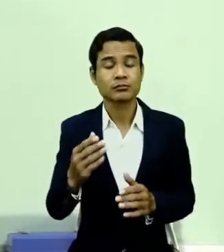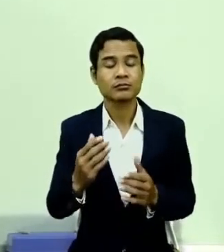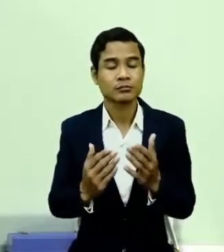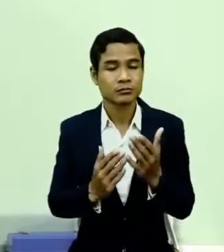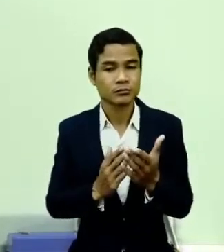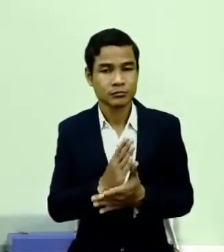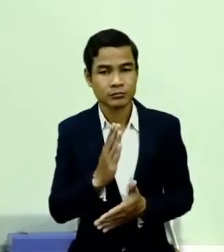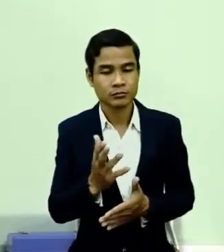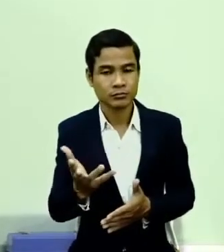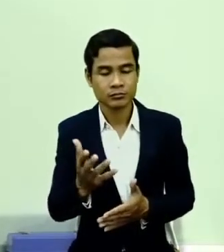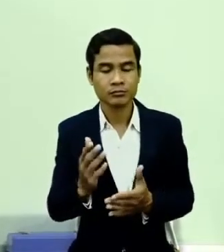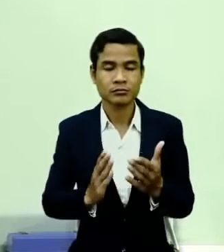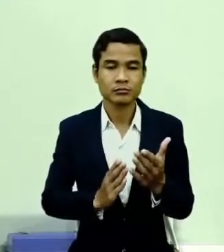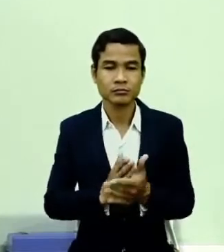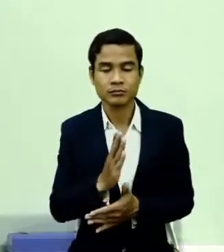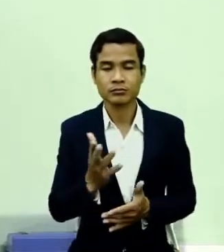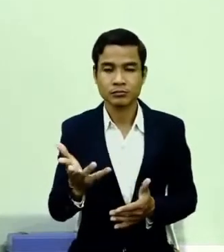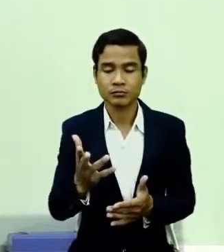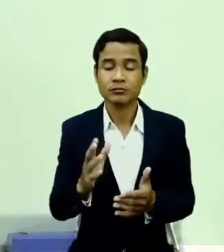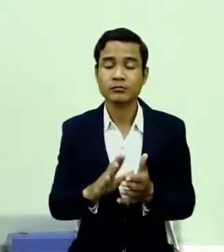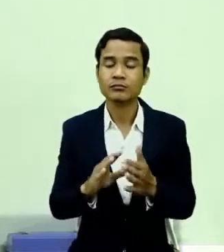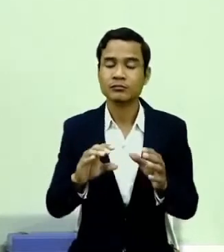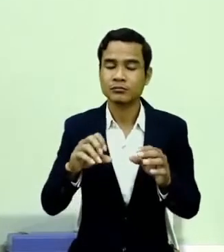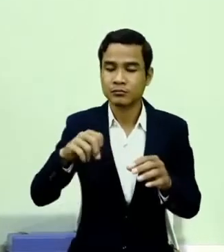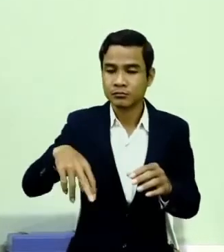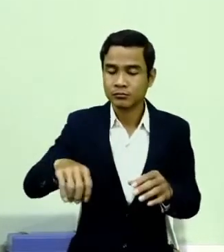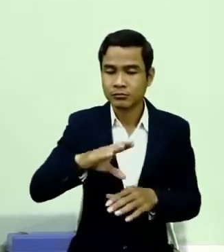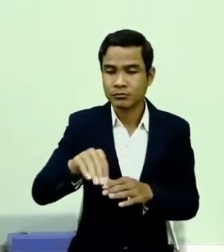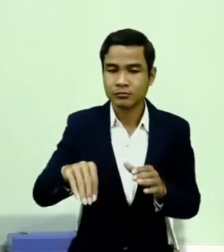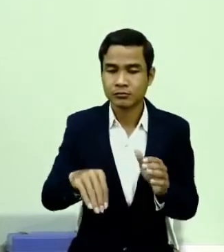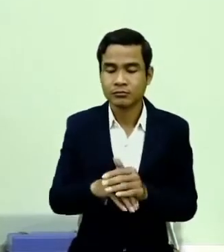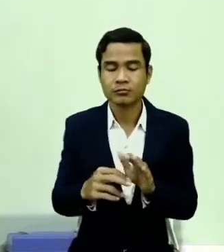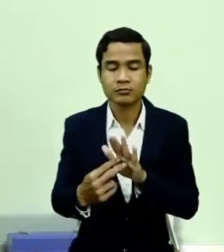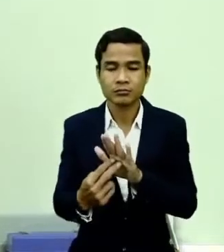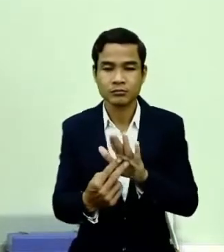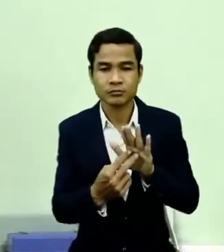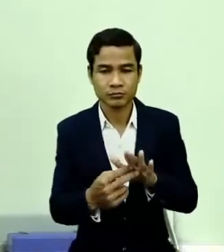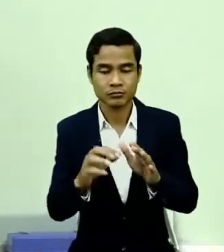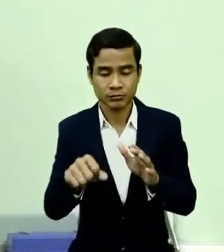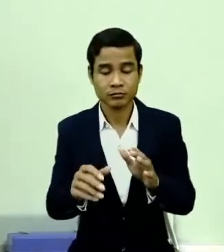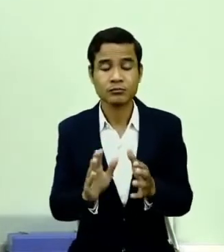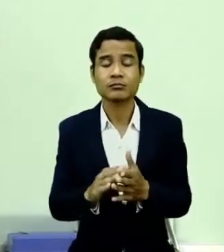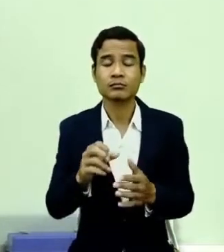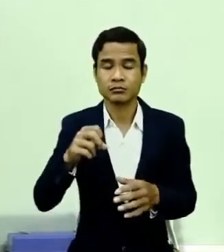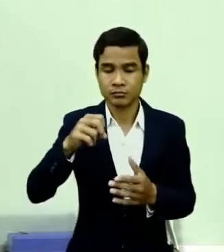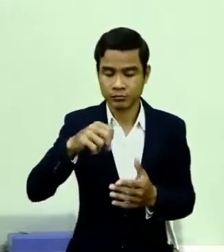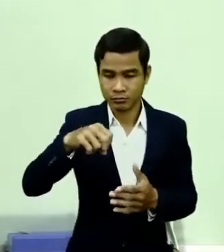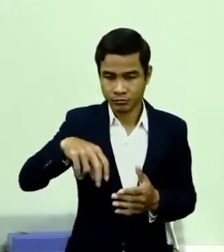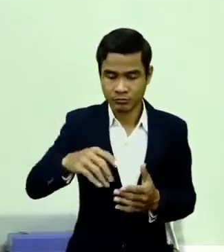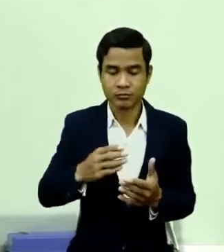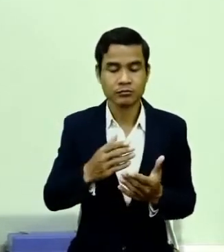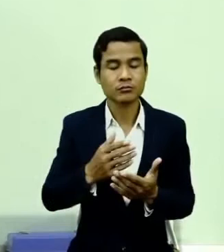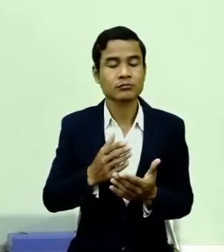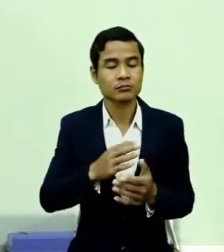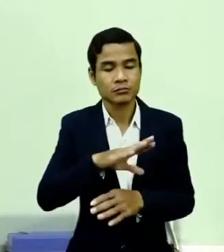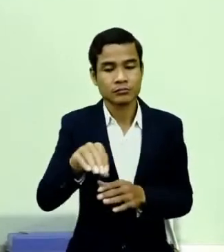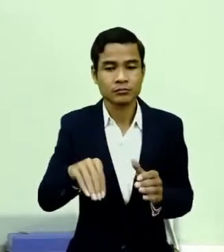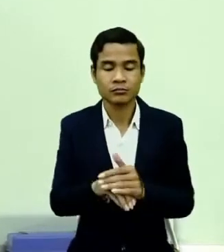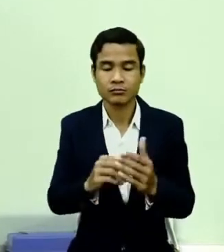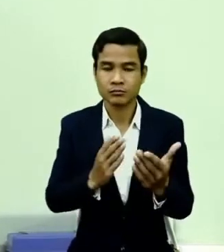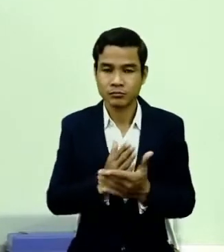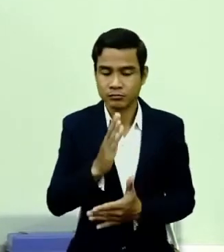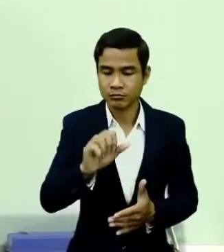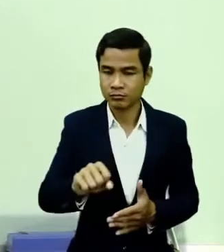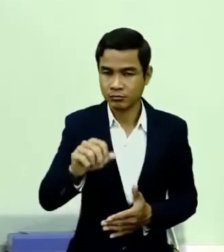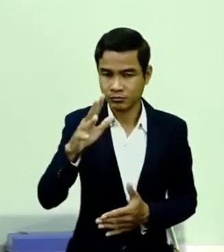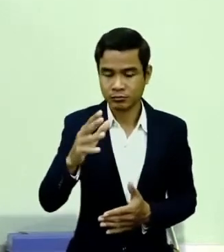ចាអញ្ចឹងតម្រូវការទាំងអស់ដោយអ្នកគ្រូបានបង្ហាញឧទាហរណ៍អញ្ចឹងគឺតម្រូវការទាំងអស់វាមិនអាចជាសិទ្ធរបស់កូនបានទេពីព្រោះ